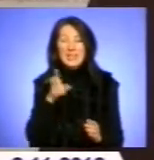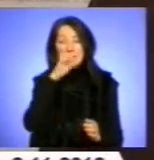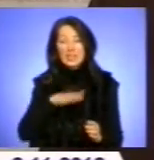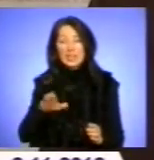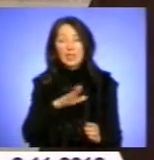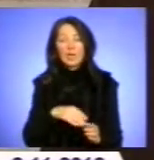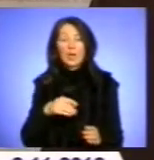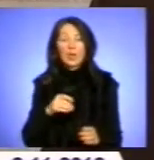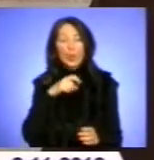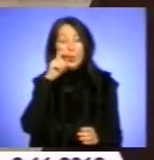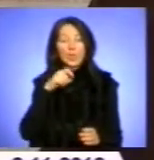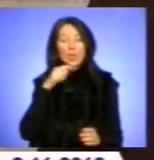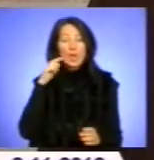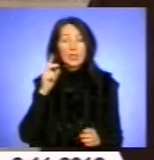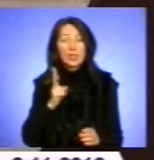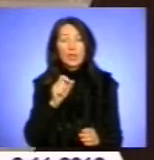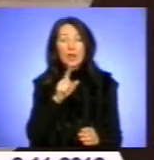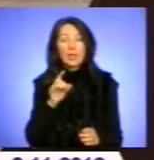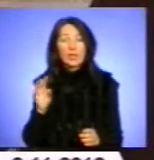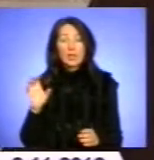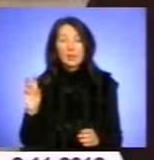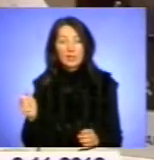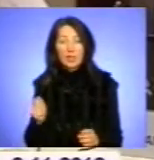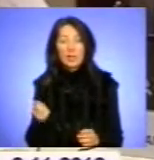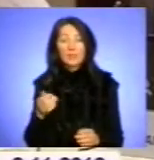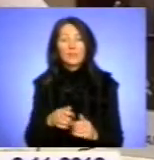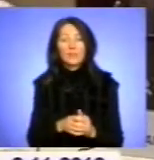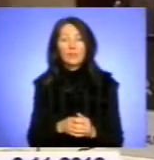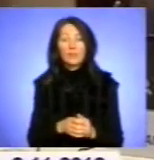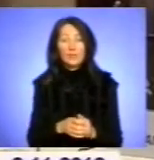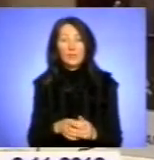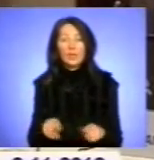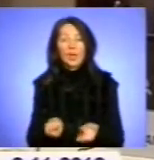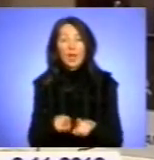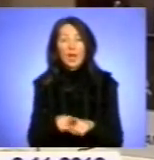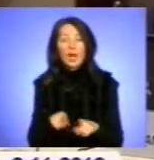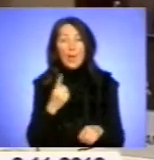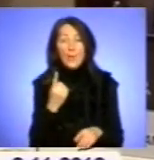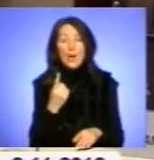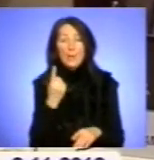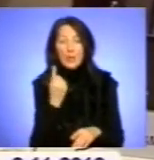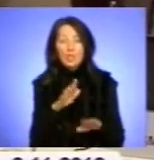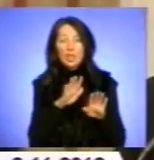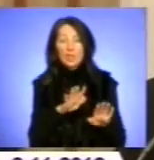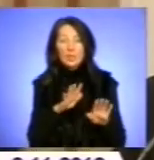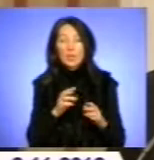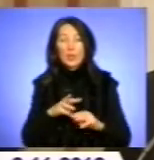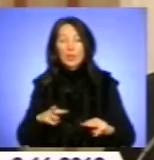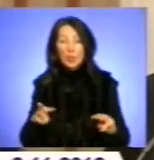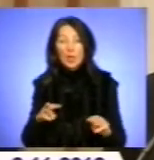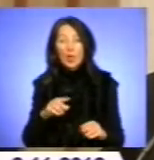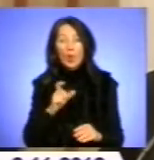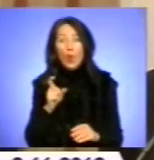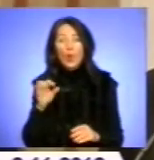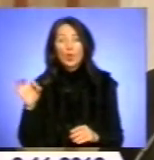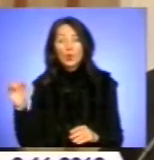страны, там очень немного стран, которые достигли такого, если говорить про штрафы. Водночас перший віце-прем'єр Валерій Хорошковський зазначив, що в Україні для